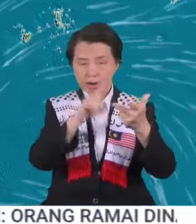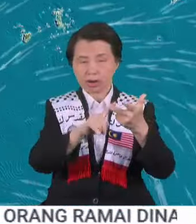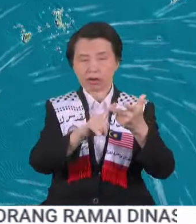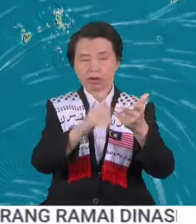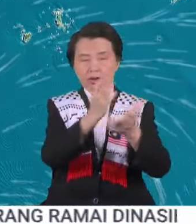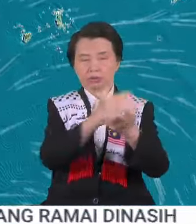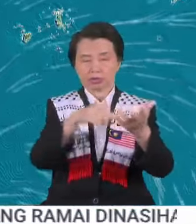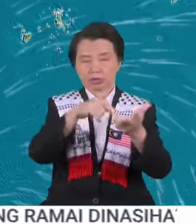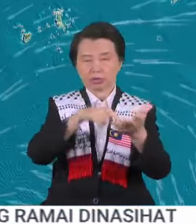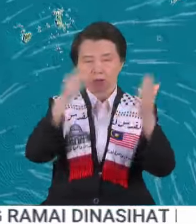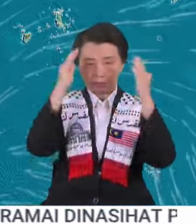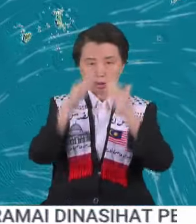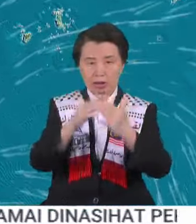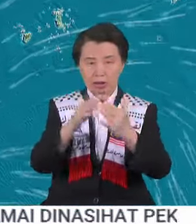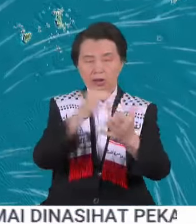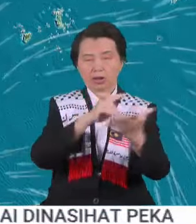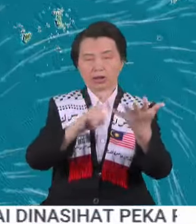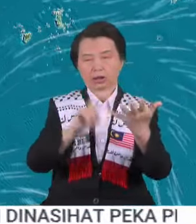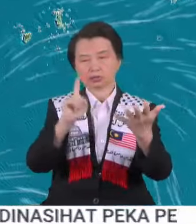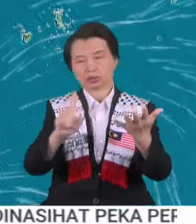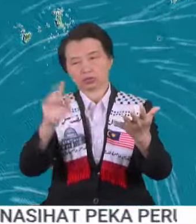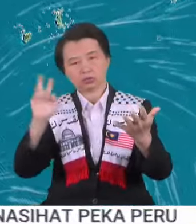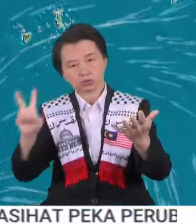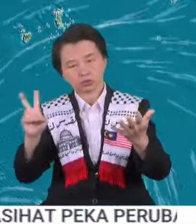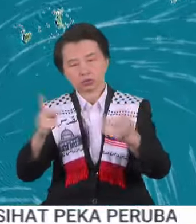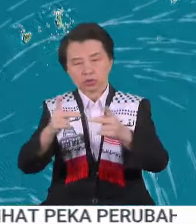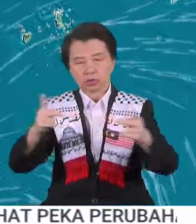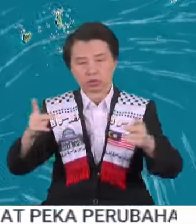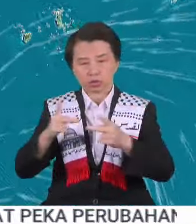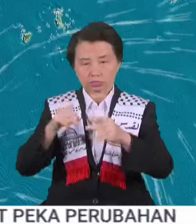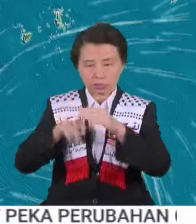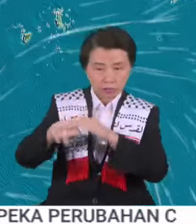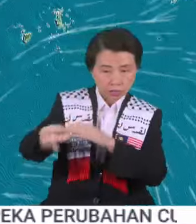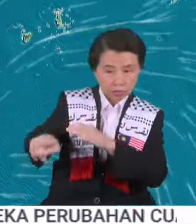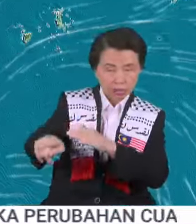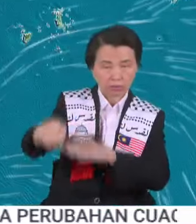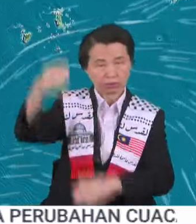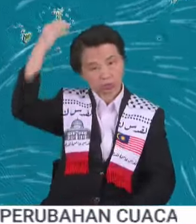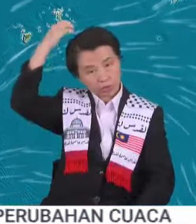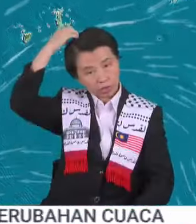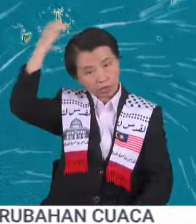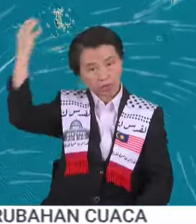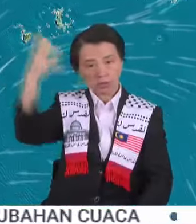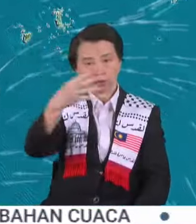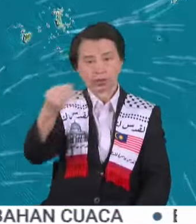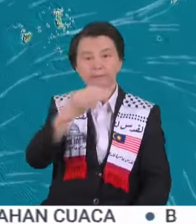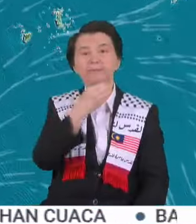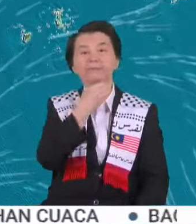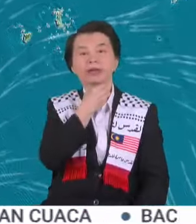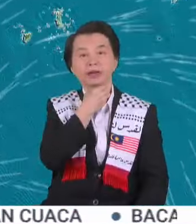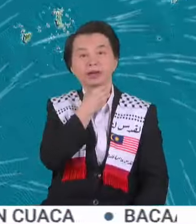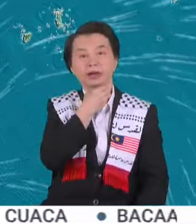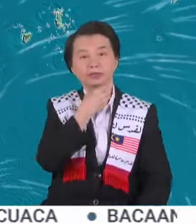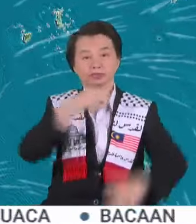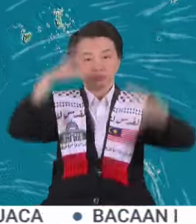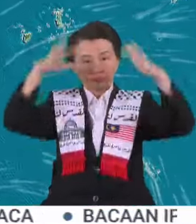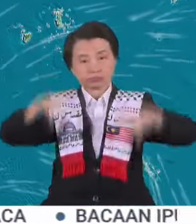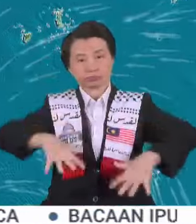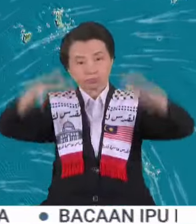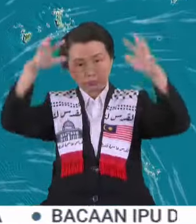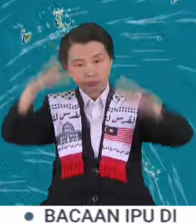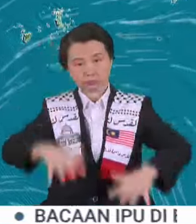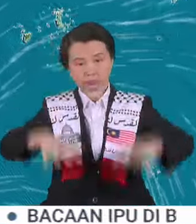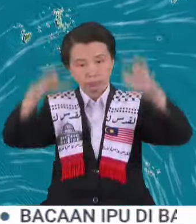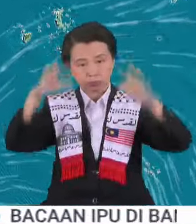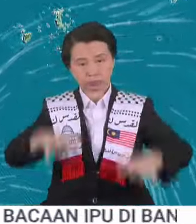bahagian tengah negeri Pahang dan juga di satu dua kawasan di bahagian pedalaman negeri Selangor dan juga Perak. Keadaan cuaca lembap terutamanya